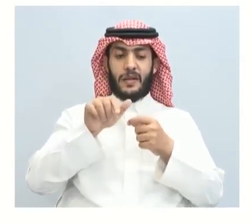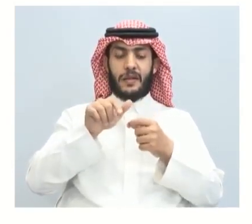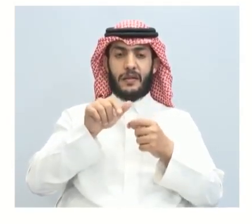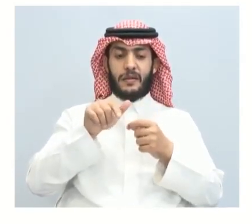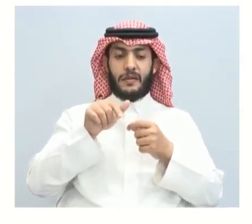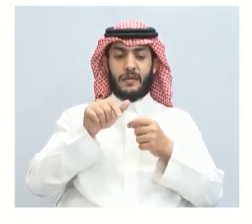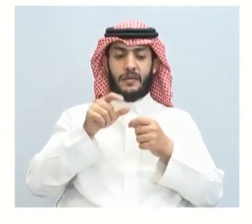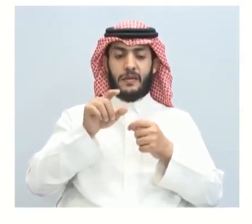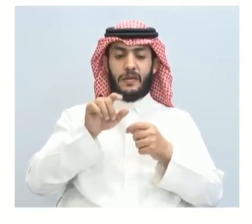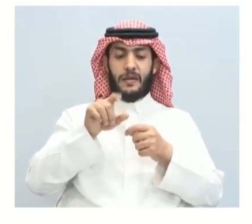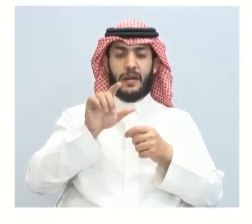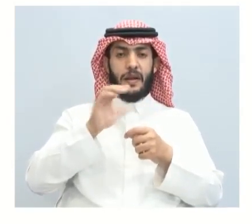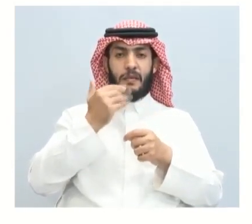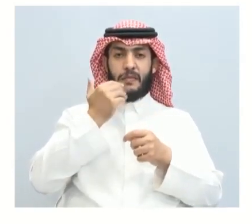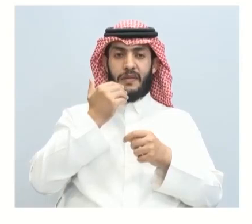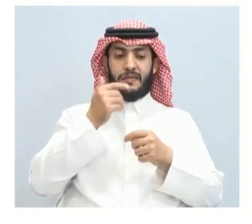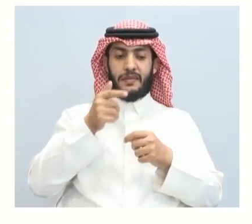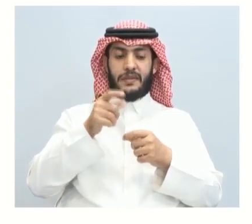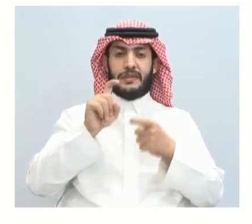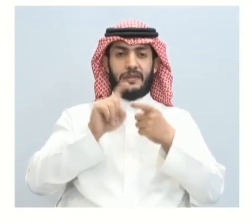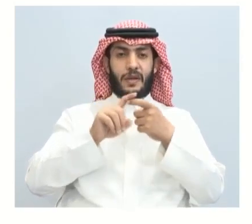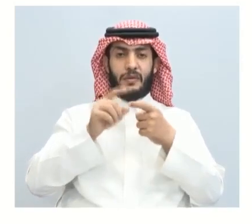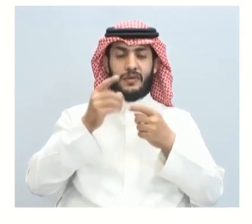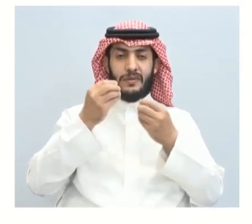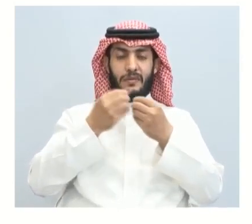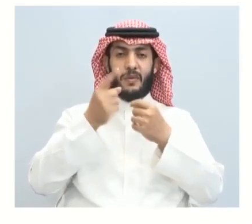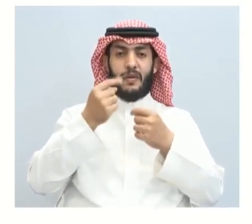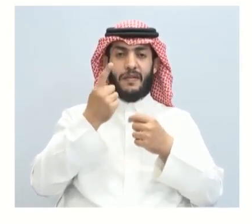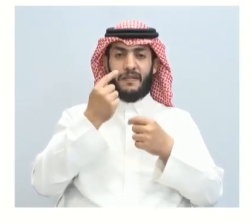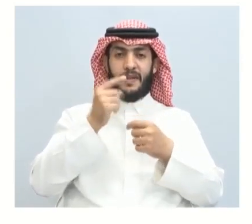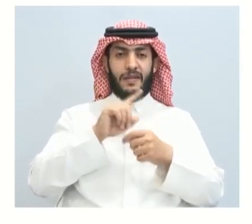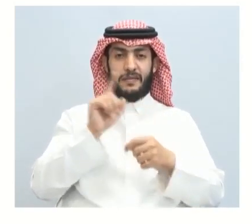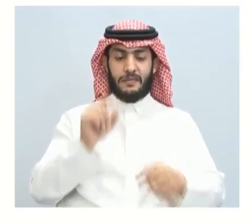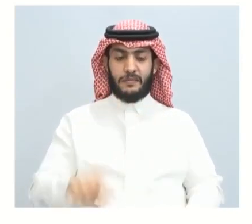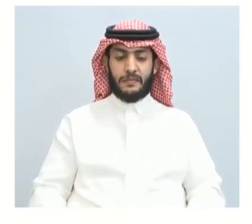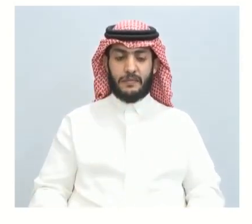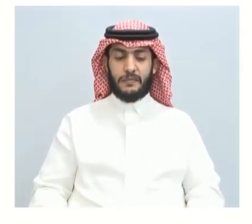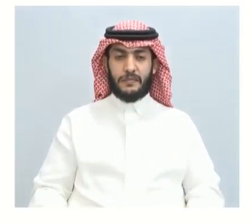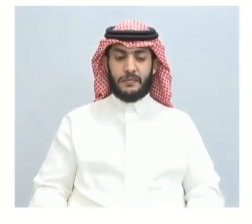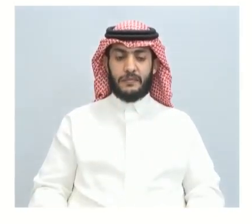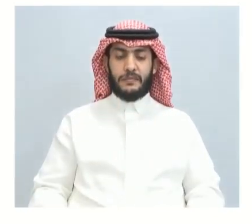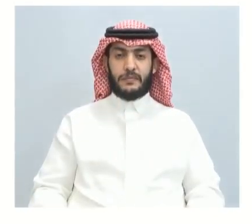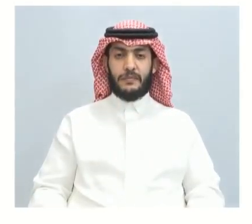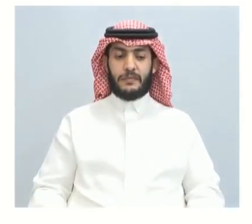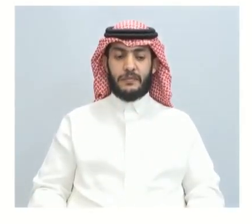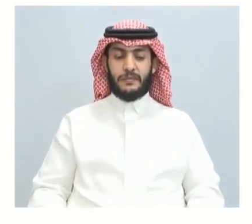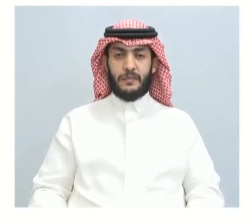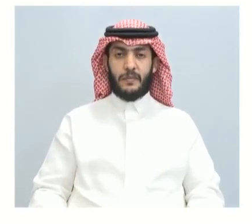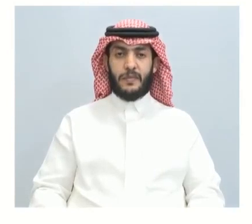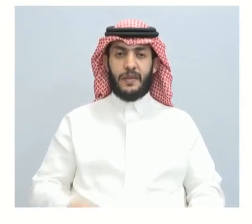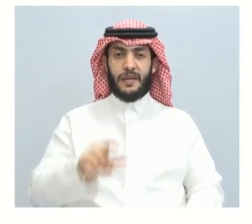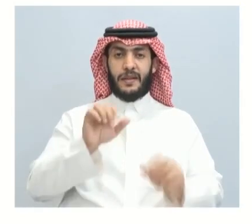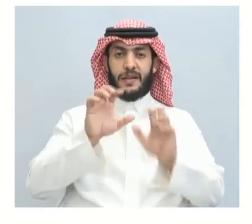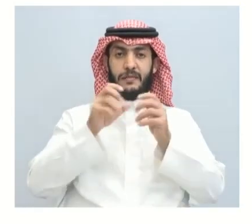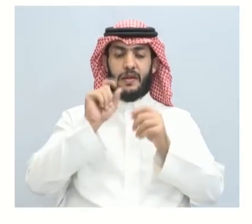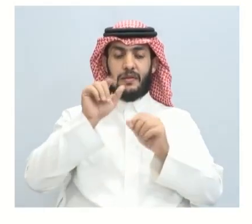فرديه نقول انها ليست زوجيه وليست فرديه يعني هذا كان قسمنا